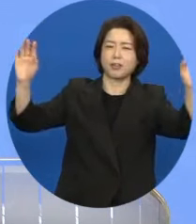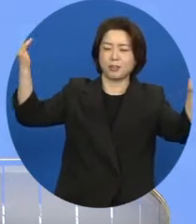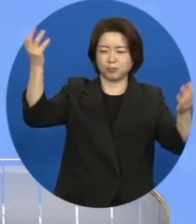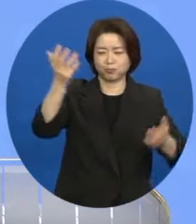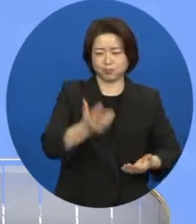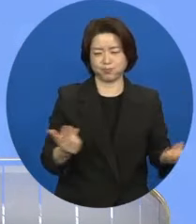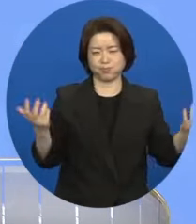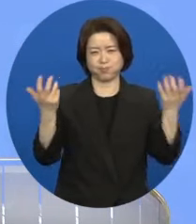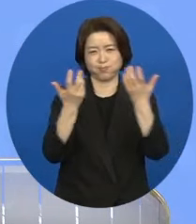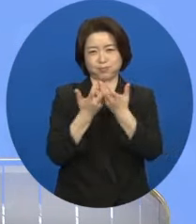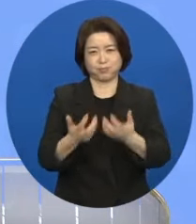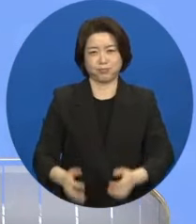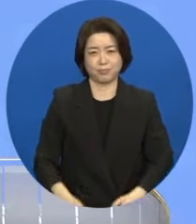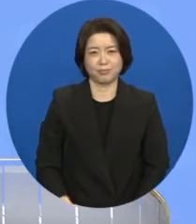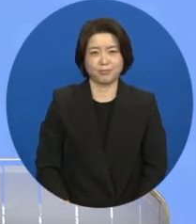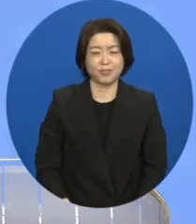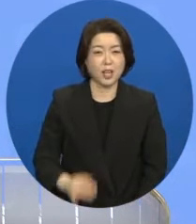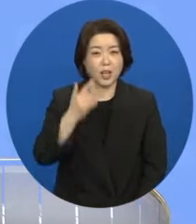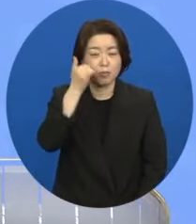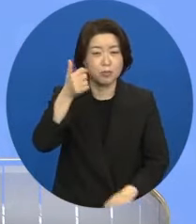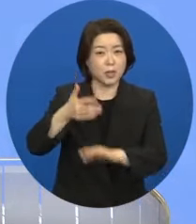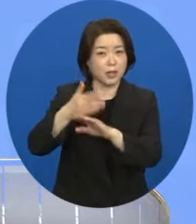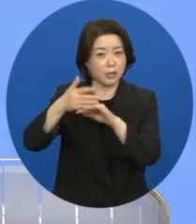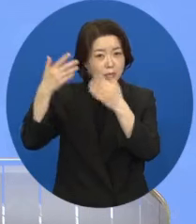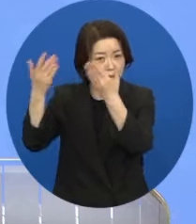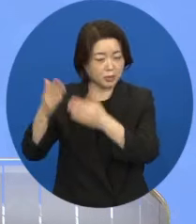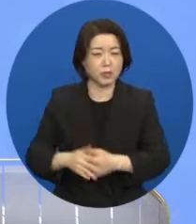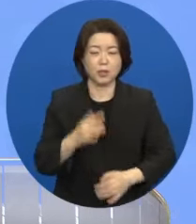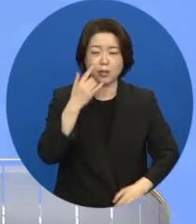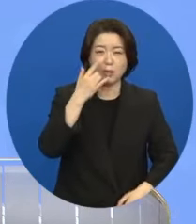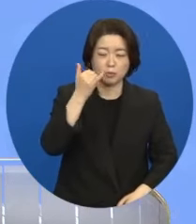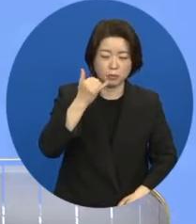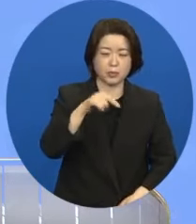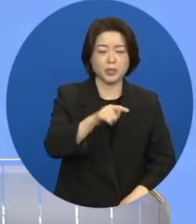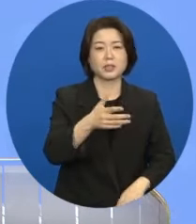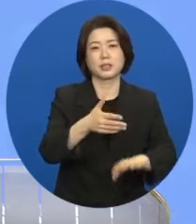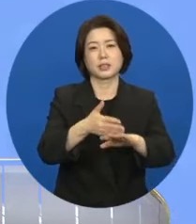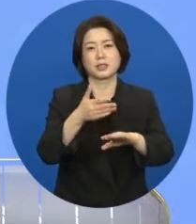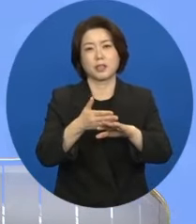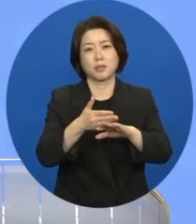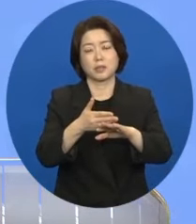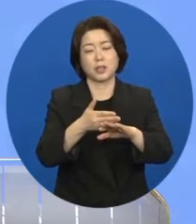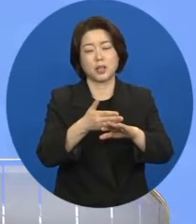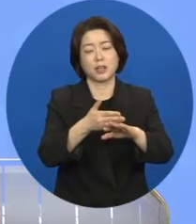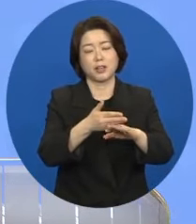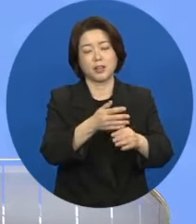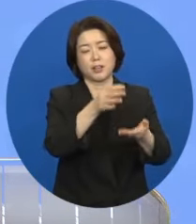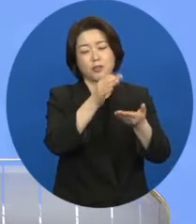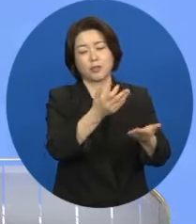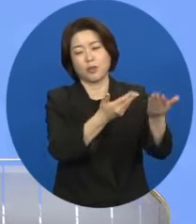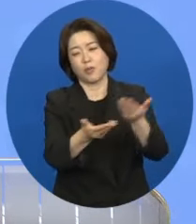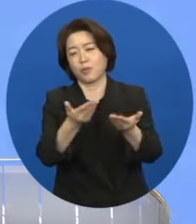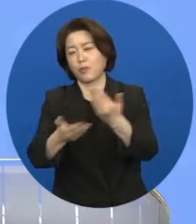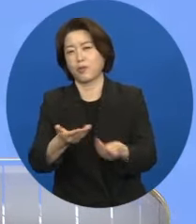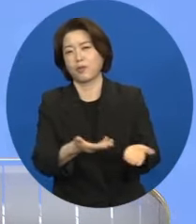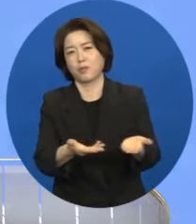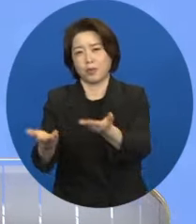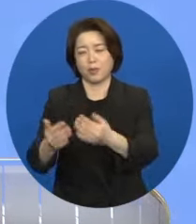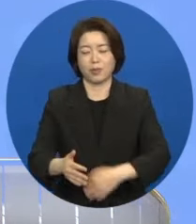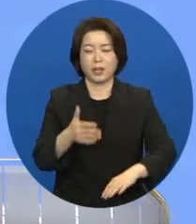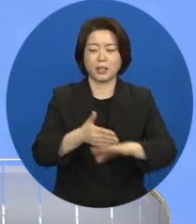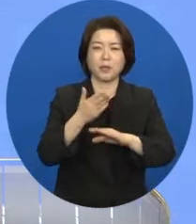열리는 부모님이 감사하면 자녀들도 그 감사의 유산을 받습니다 감사의 태도를